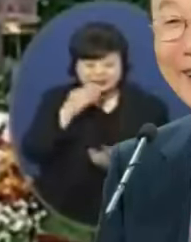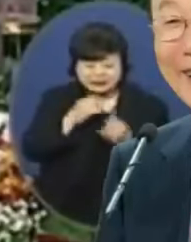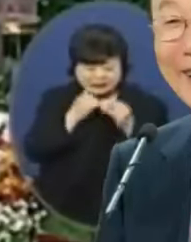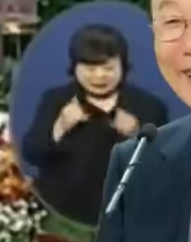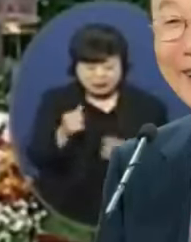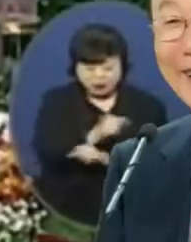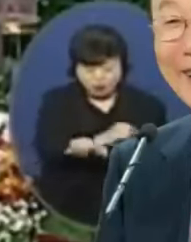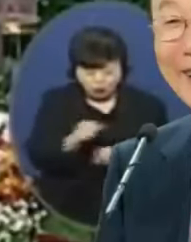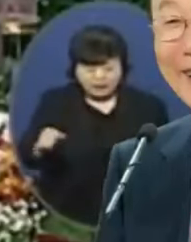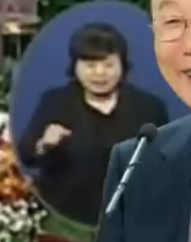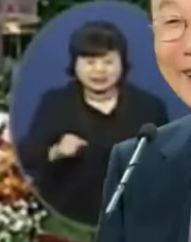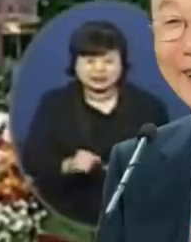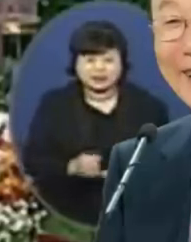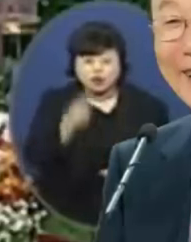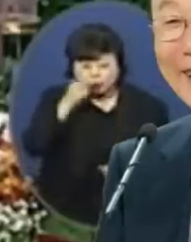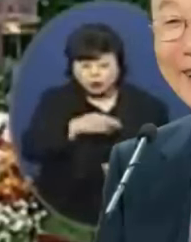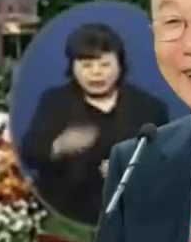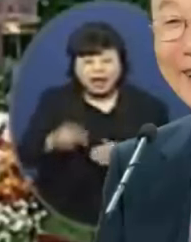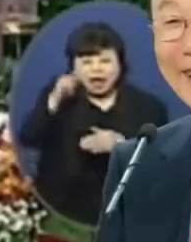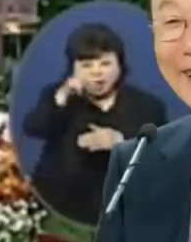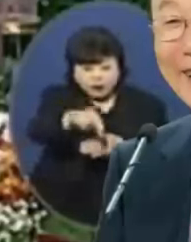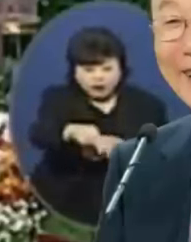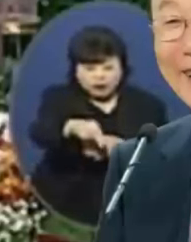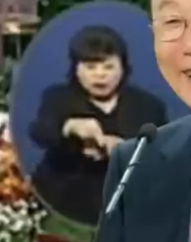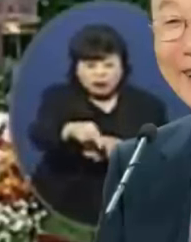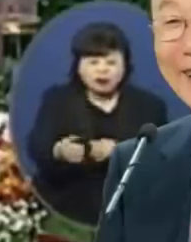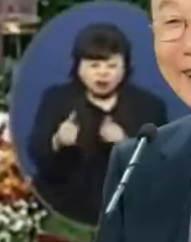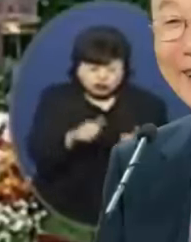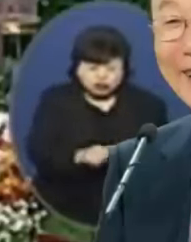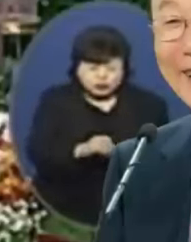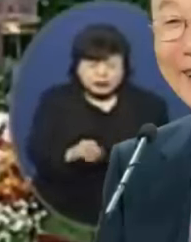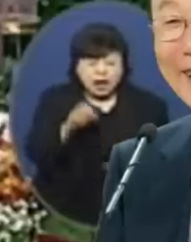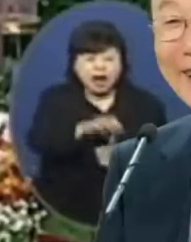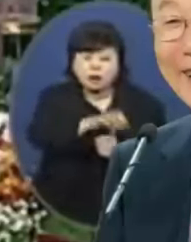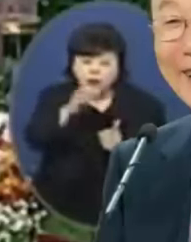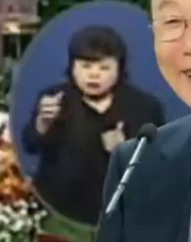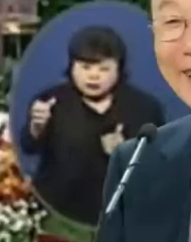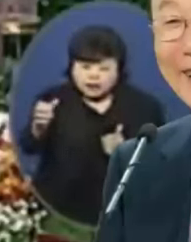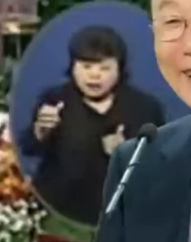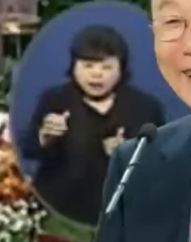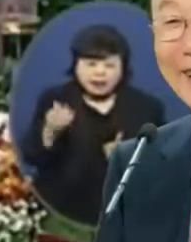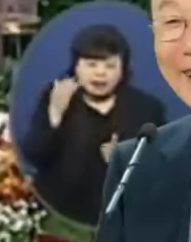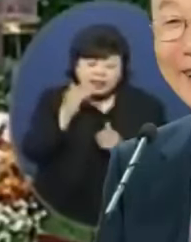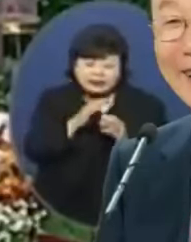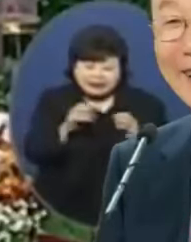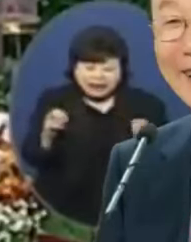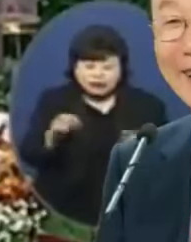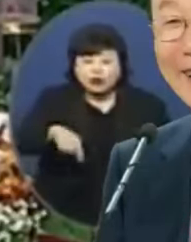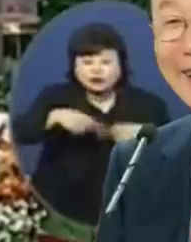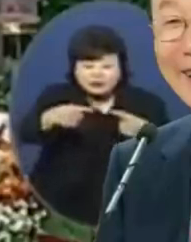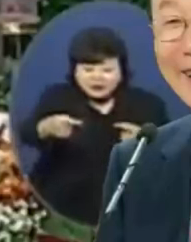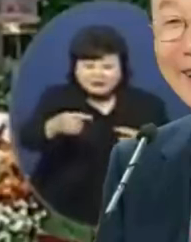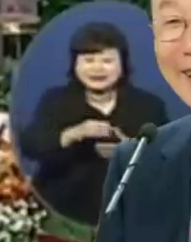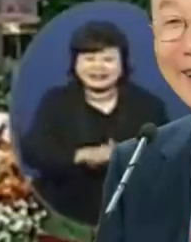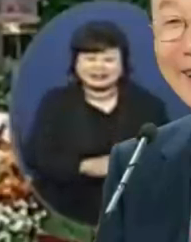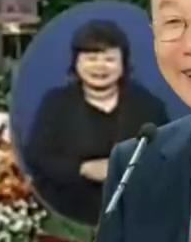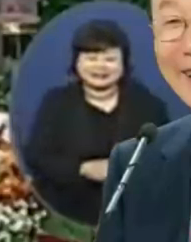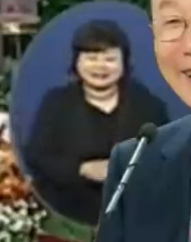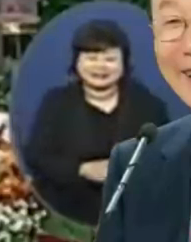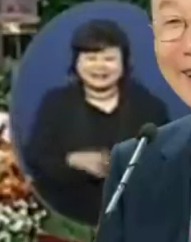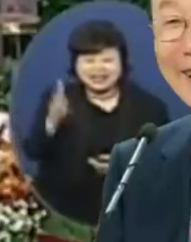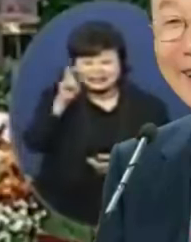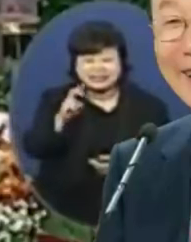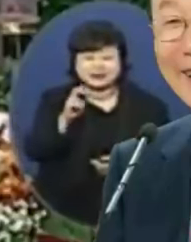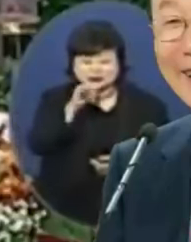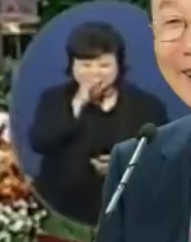백성이 광야에서 요단강을 걷는다는 것은 죽음의 땅을 벗어나서 적과 꿀이 흐르는 땅으로 들어가는 것을 말한다. 우리